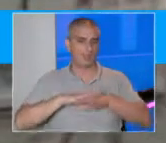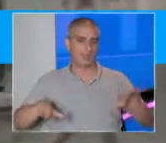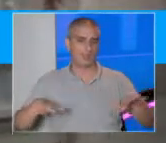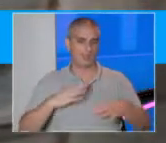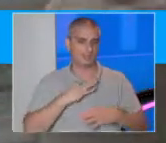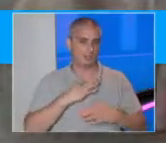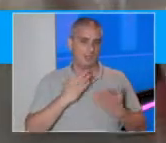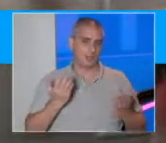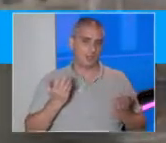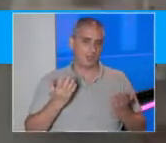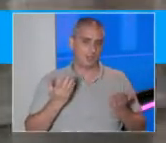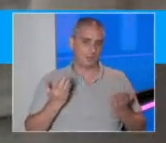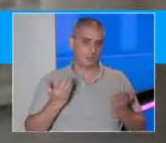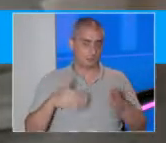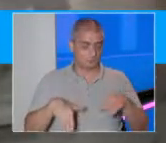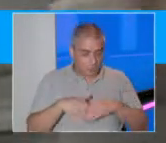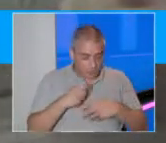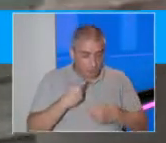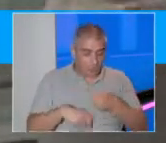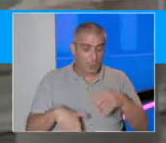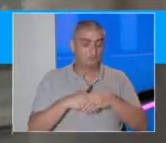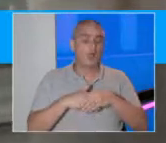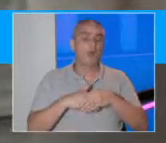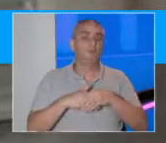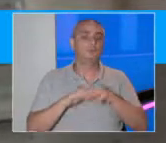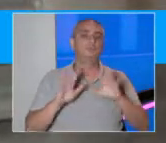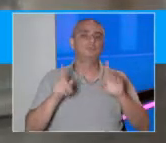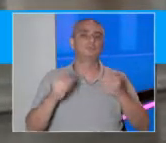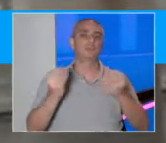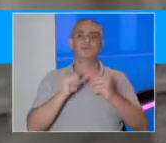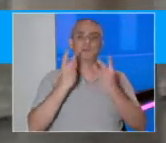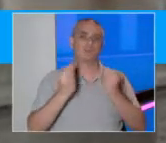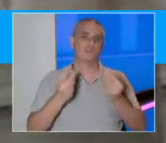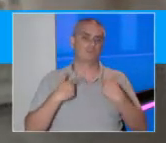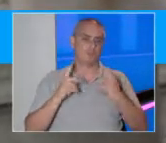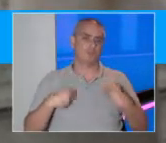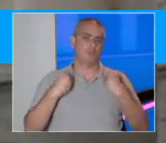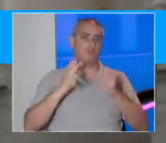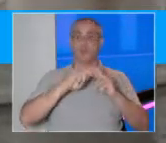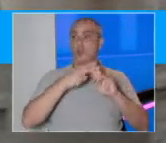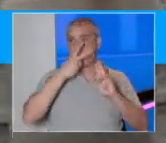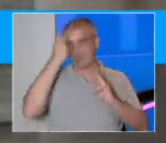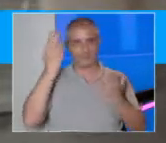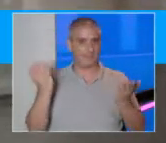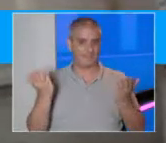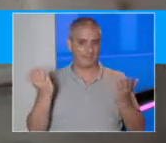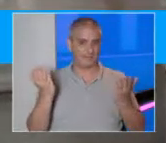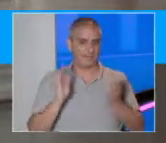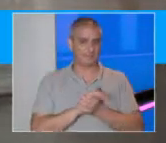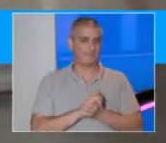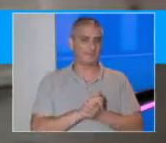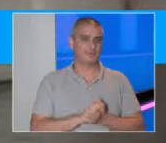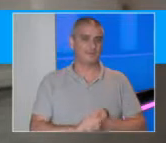חבלי מולדת, אלא שלום תמורת שלום. זו הסחורה הכי טובה שאנחנו הולכים למכור לעולם הערבי. דרור,